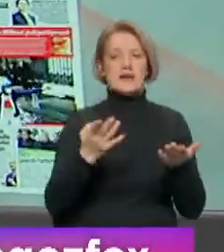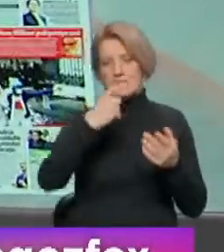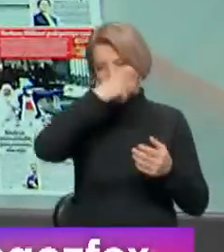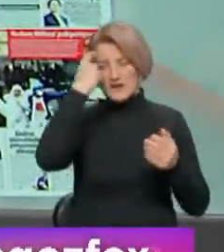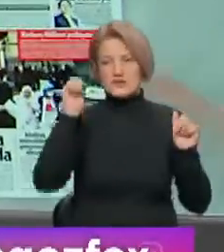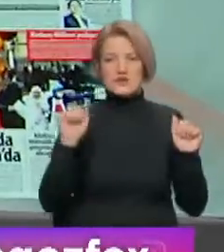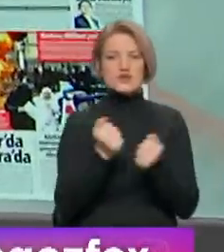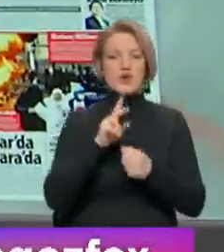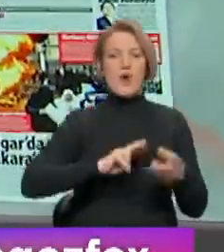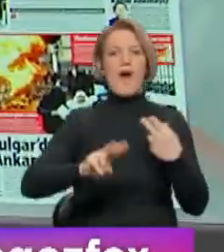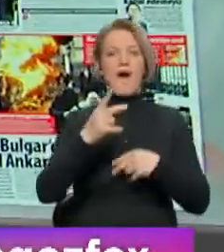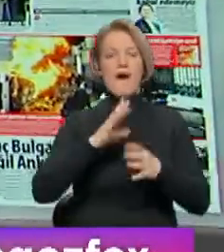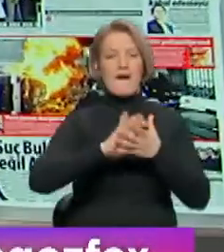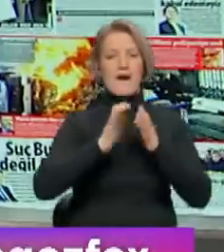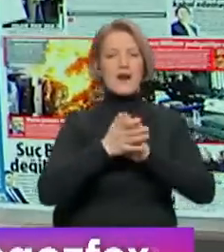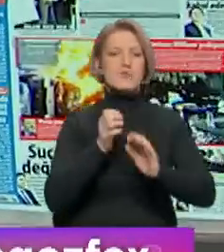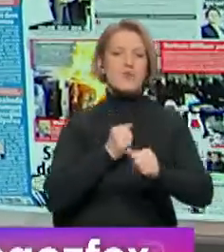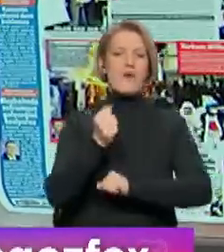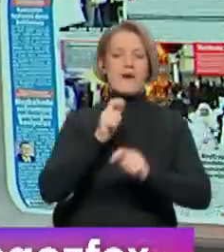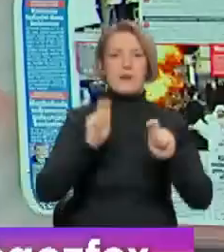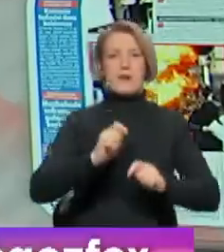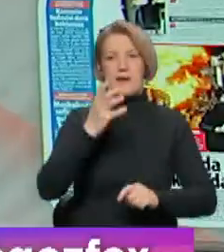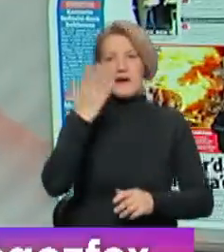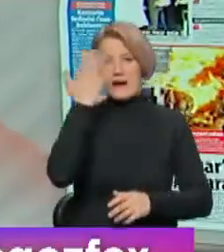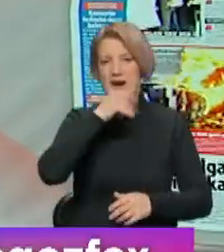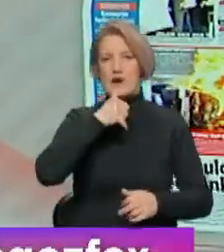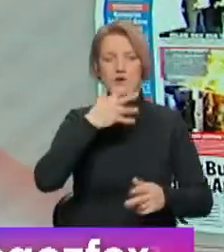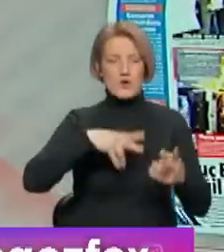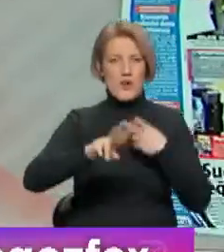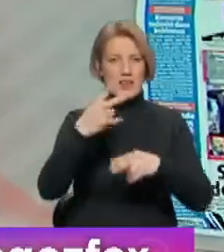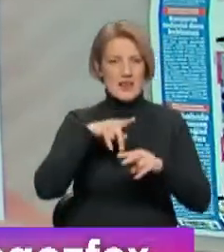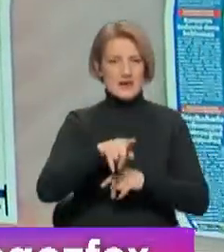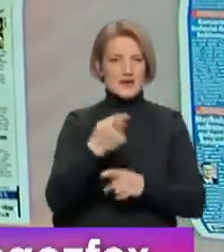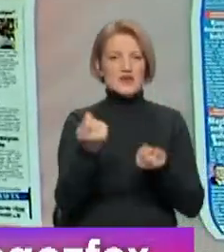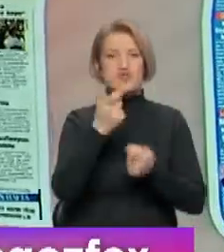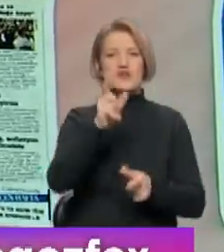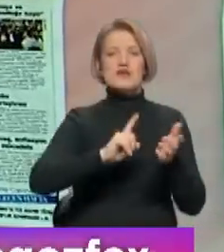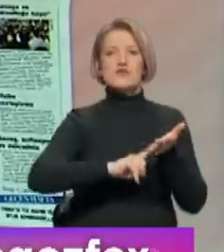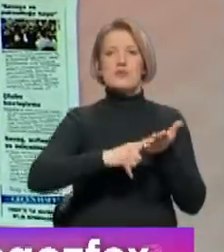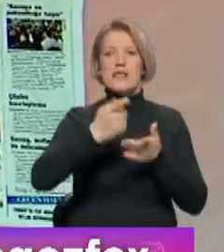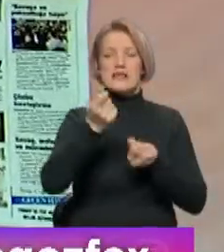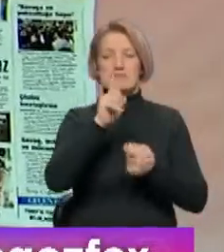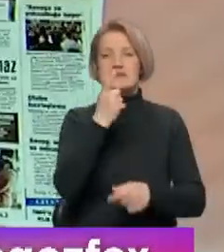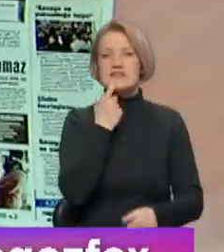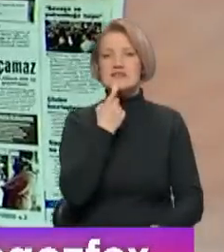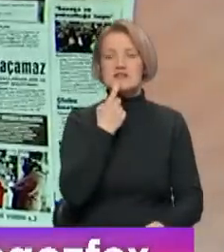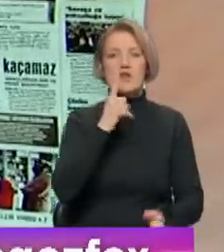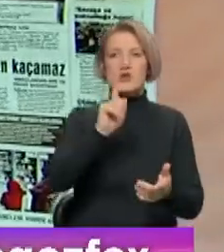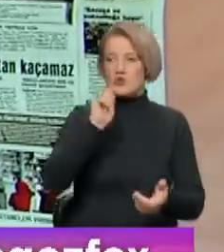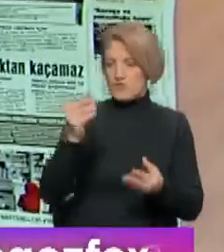kış yollarda çalışan karla mücadele eden karayolları taşeron işçileri 1 yıldır verilen sözleri tutulmasını bekliyor